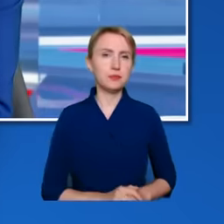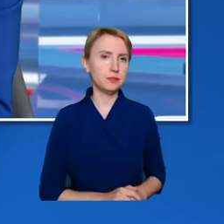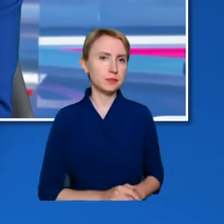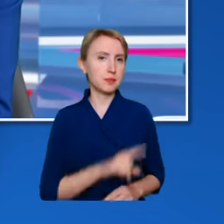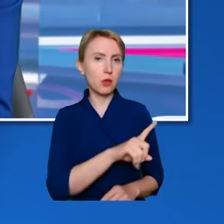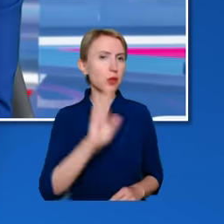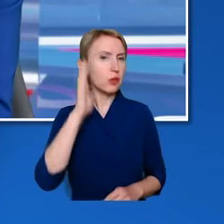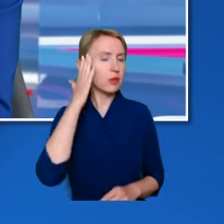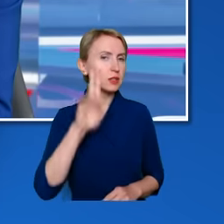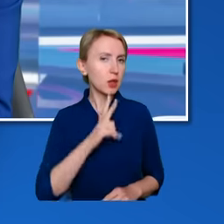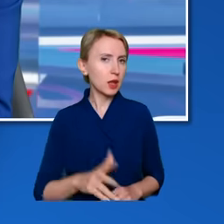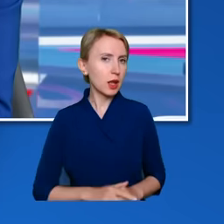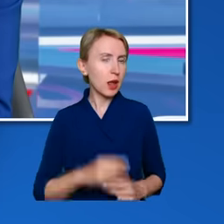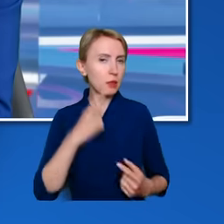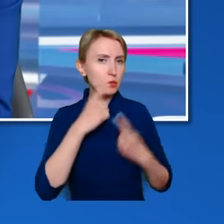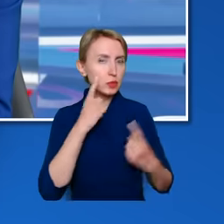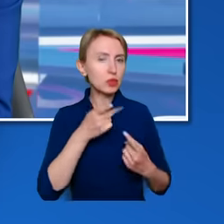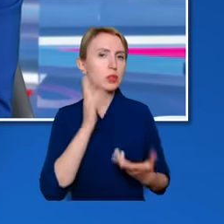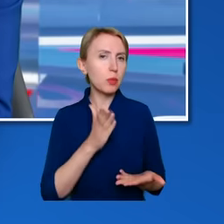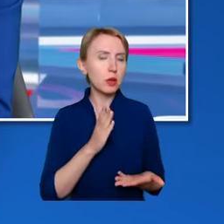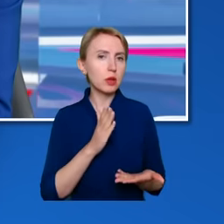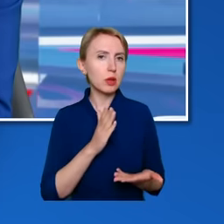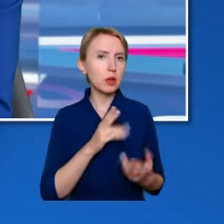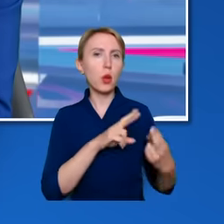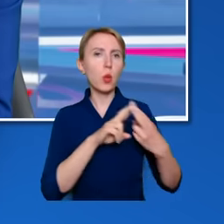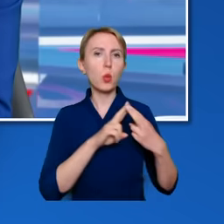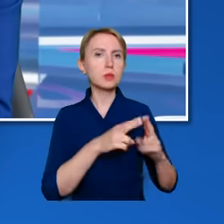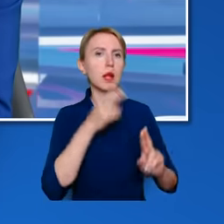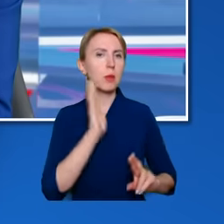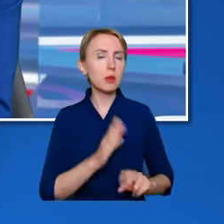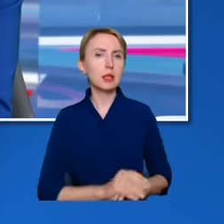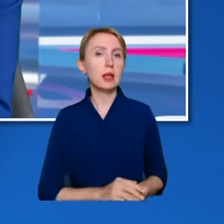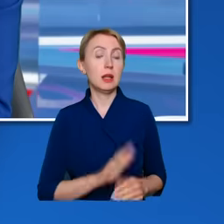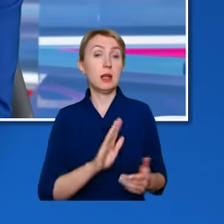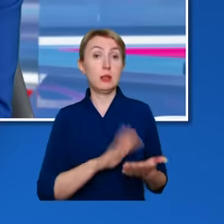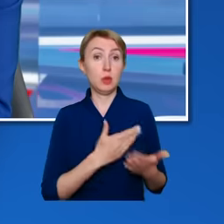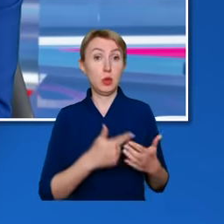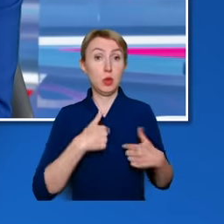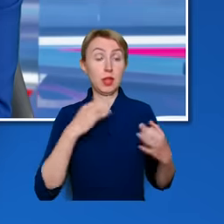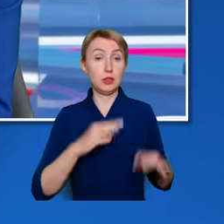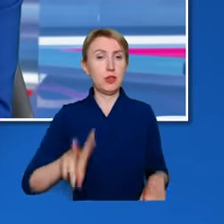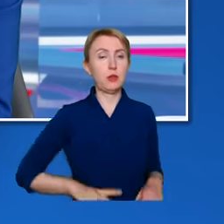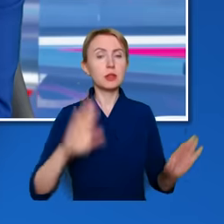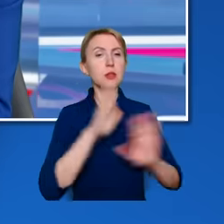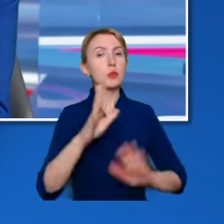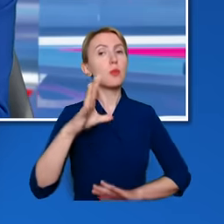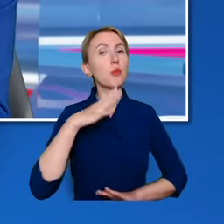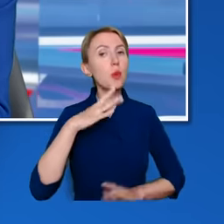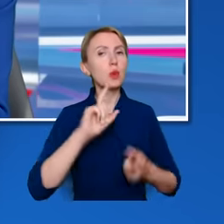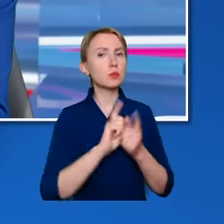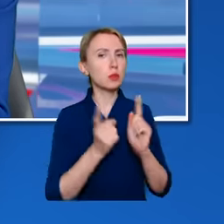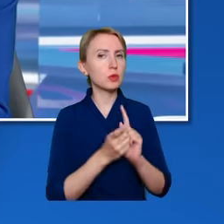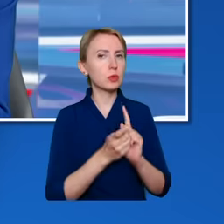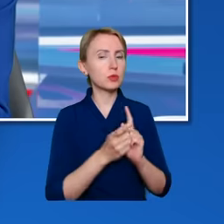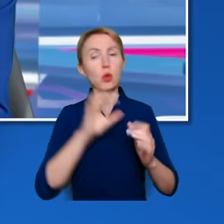dowiecie? Myślę, że jak będzie to ustalone. Natomiast ja na przykład dzisiaj byłam w Ministerstwie Klimatu, mieliśmy spotkanie. No to